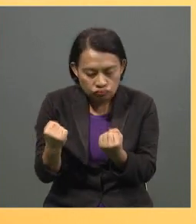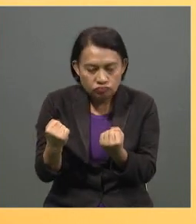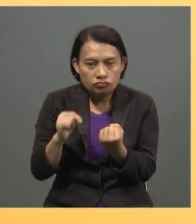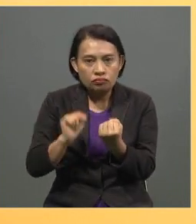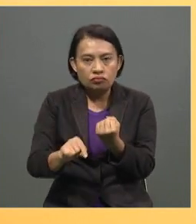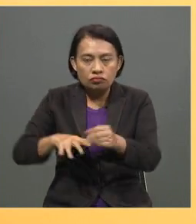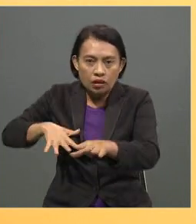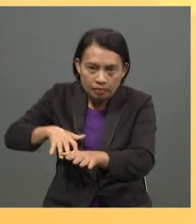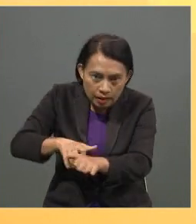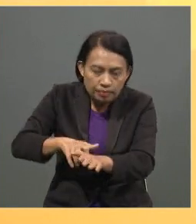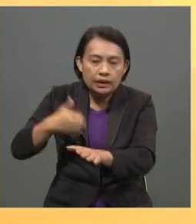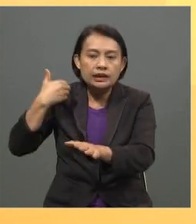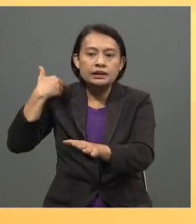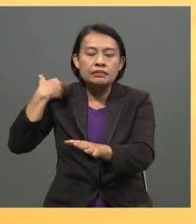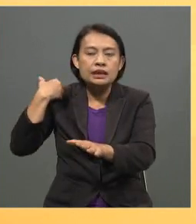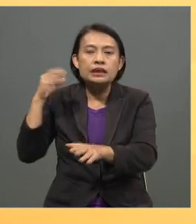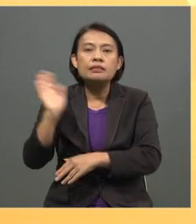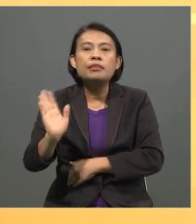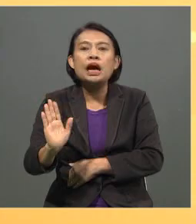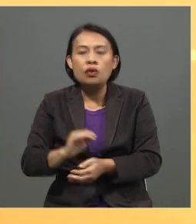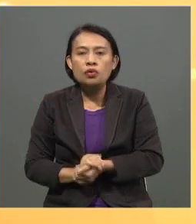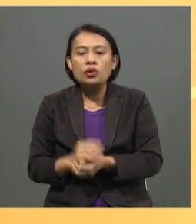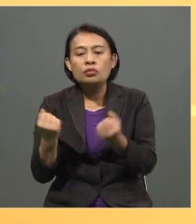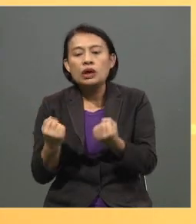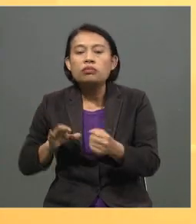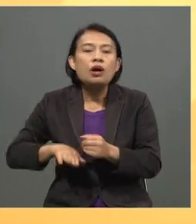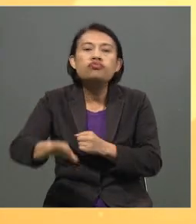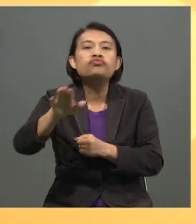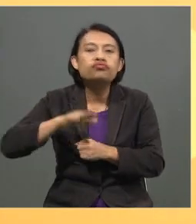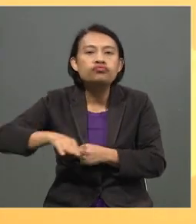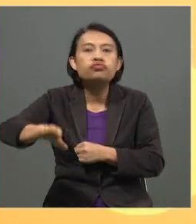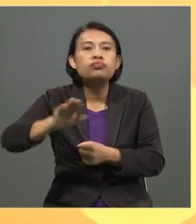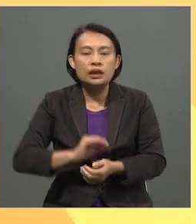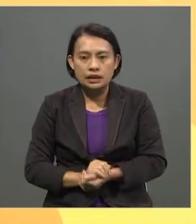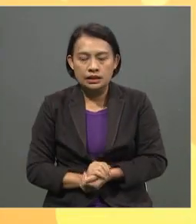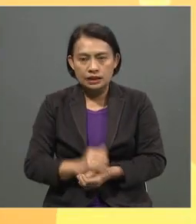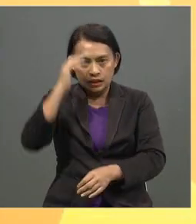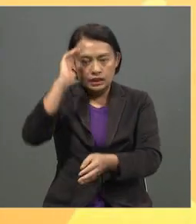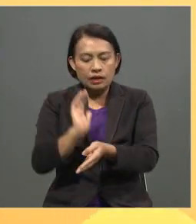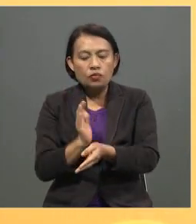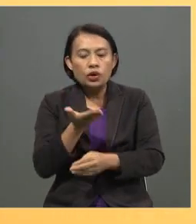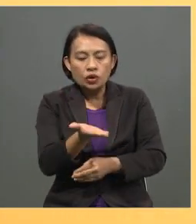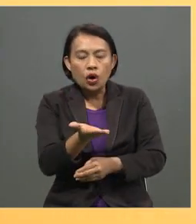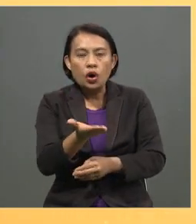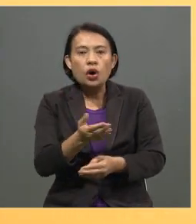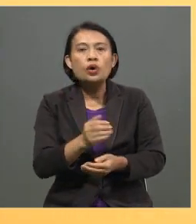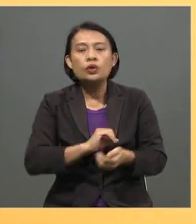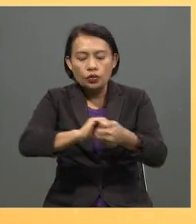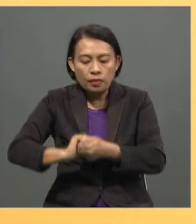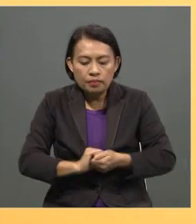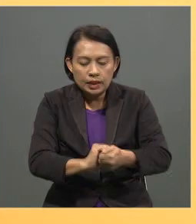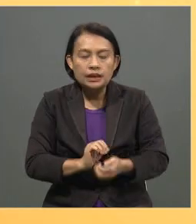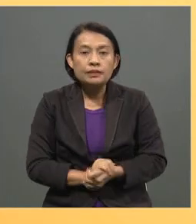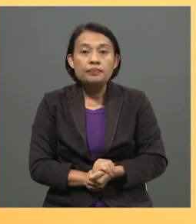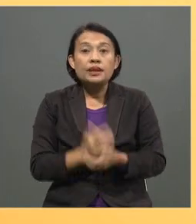เกิดอุบัติเหตุบนท้องถนนด้วยนะครับอันนี้ทางเอ่อทางตำรวจนครบาลเาขอมาเลยนะครับและหากต้องการทราบข้อมูลเพิ่มเติมเรื่องของ